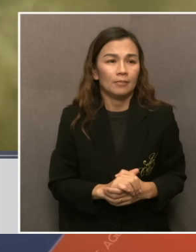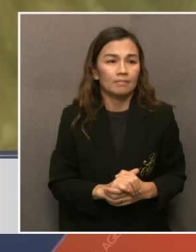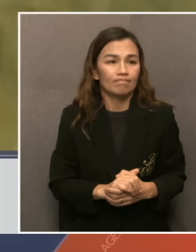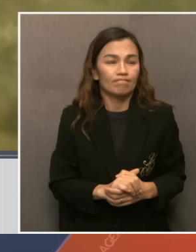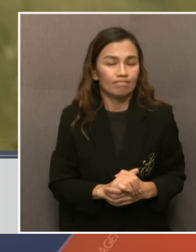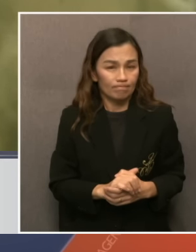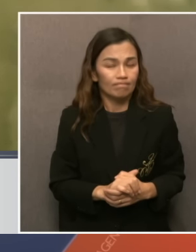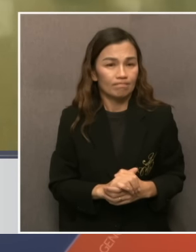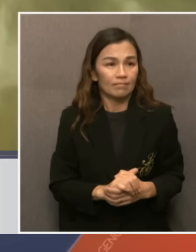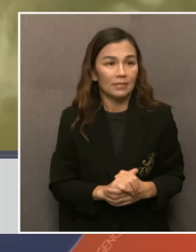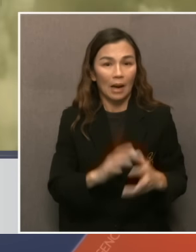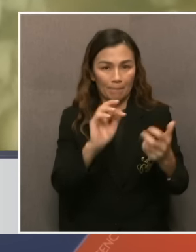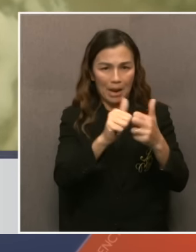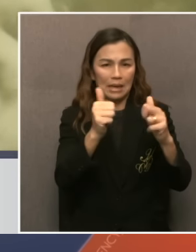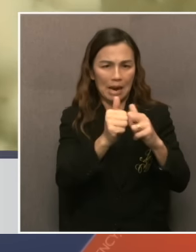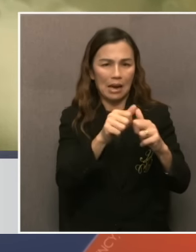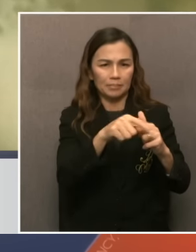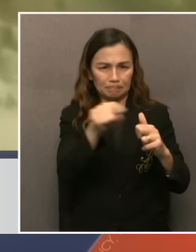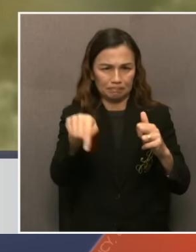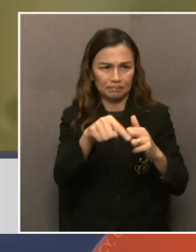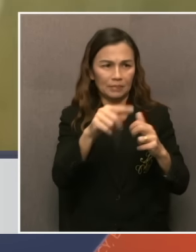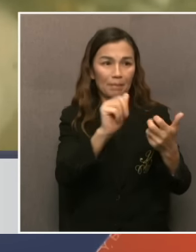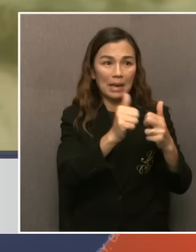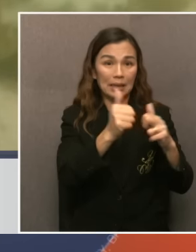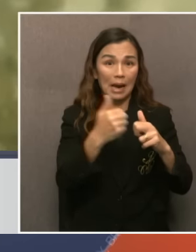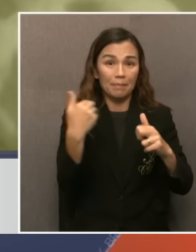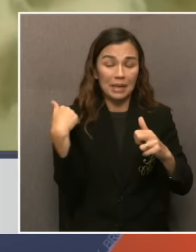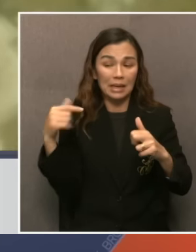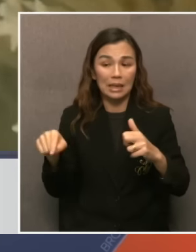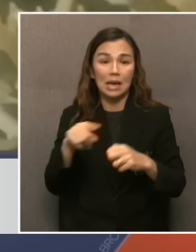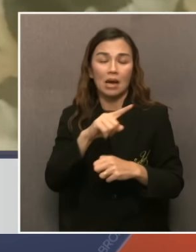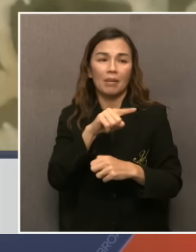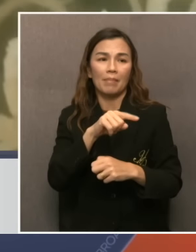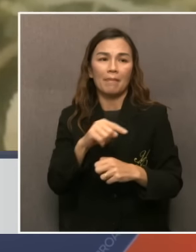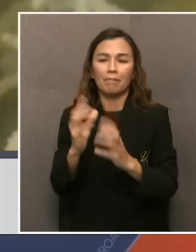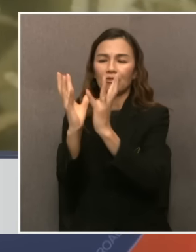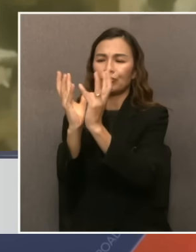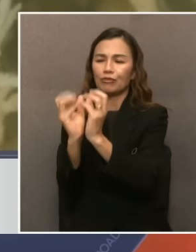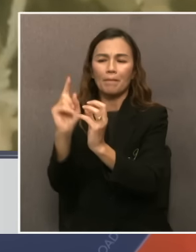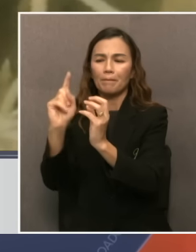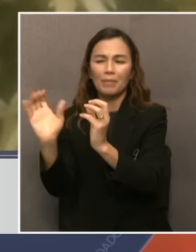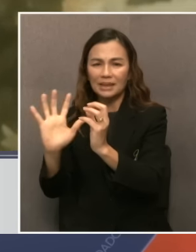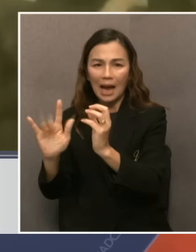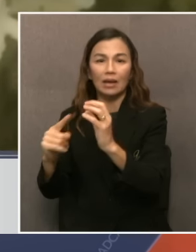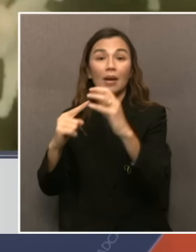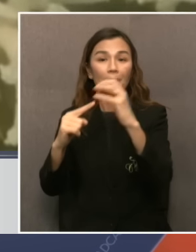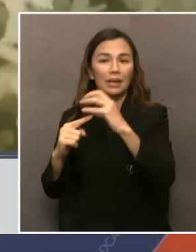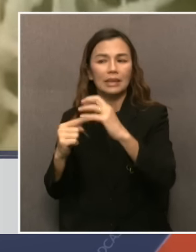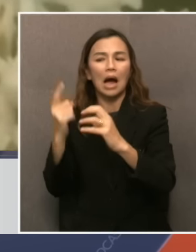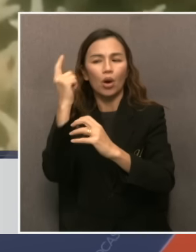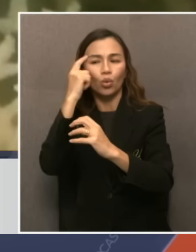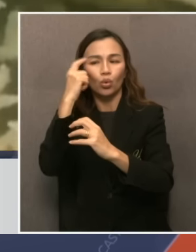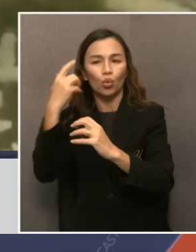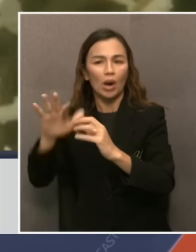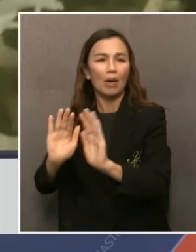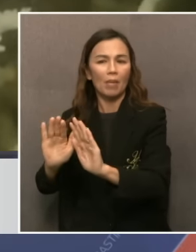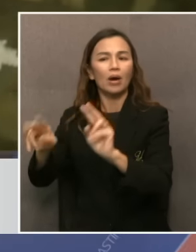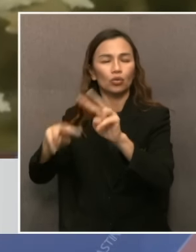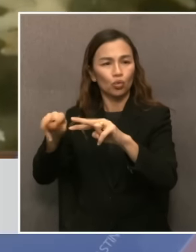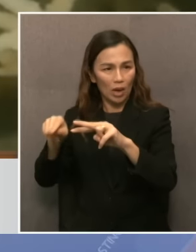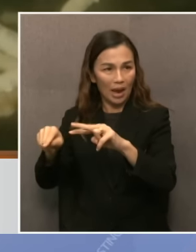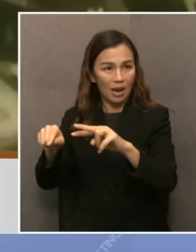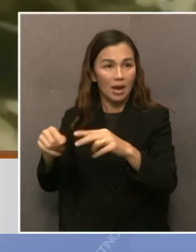เรารู้พื้นที่ที่มีปัญหานะฮะที่ไม่ฟอกขาวซึ่งมีอยู่ไม่มากหรอกแต่ก็เราก็รู้ละตอนนี้เราพยายามจะดูแลพื้นที่เหล่านั้นให้ดีที่สุด